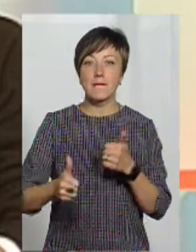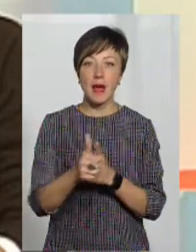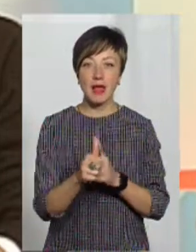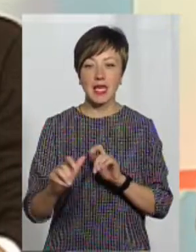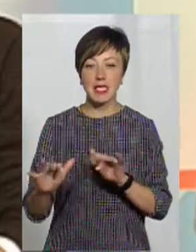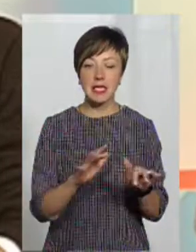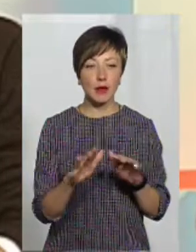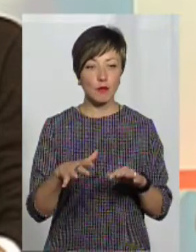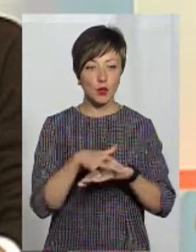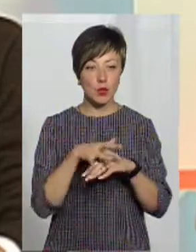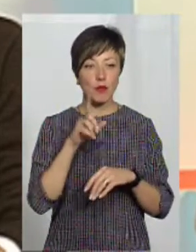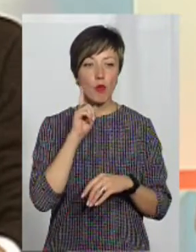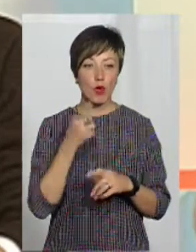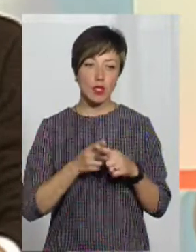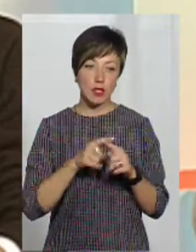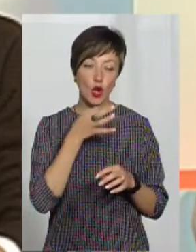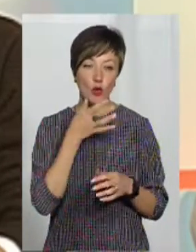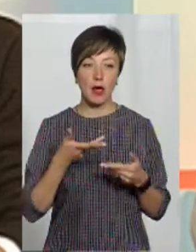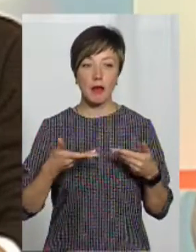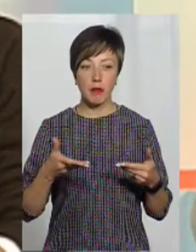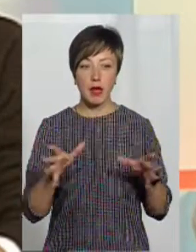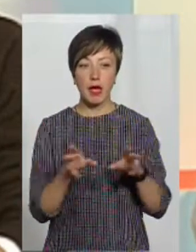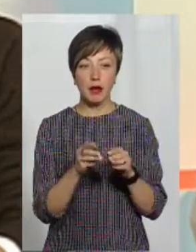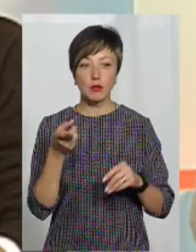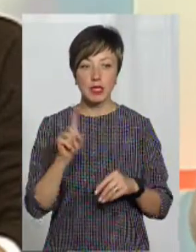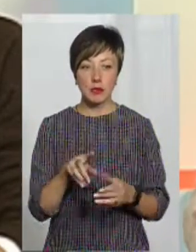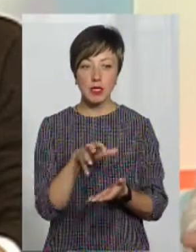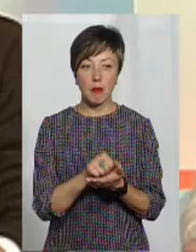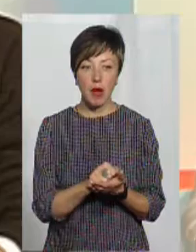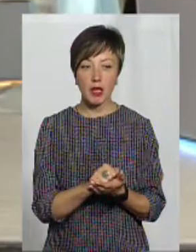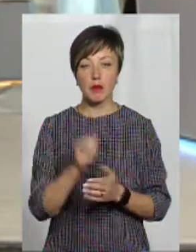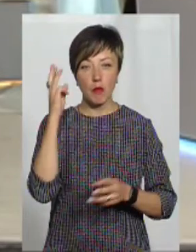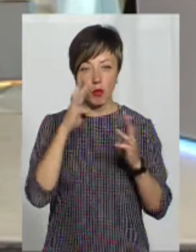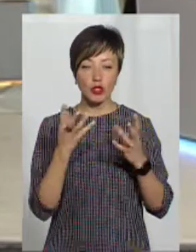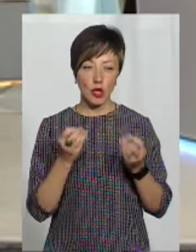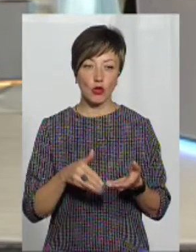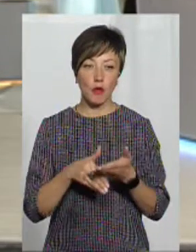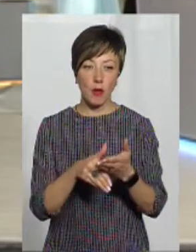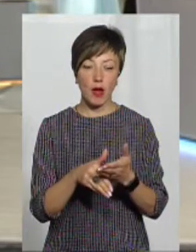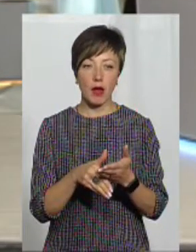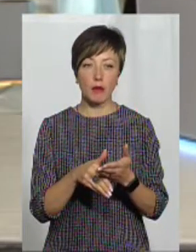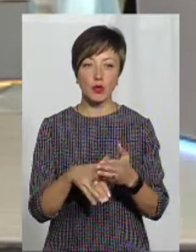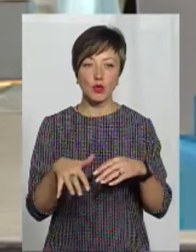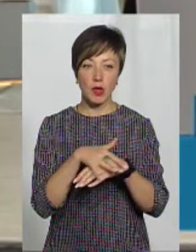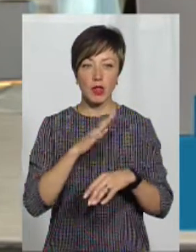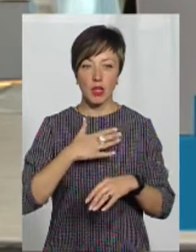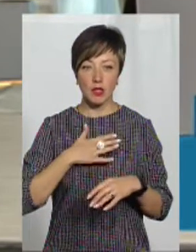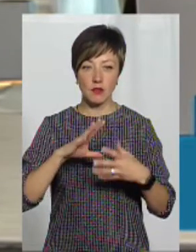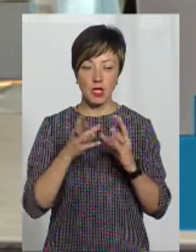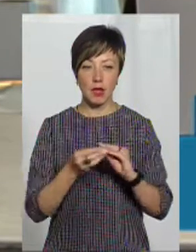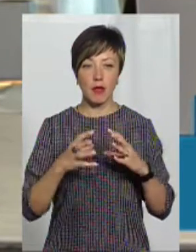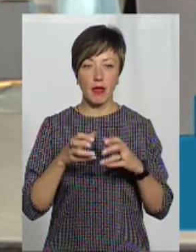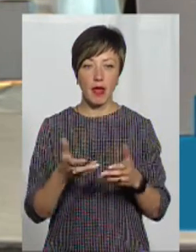тому молодь це любить, і ми разом з тим, що займаємося чимось модним, ще й допомагаємо суспільству і нашій